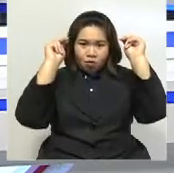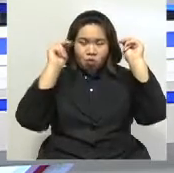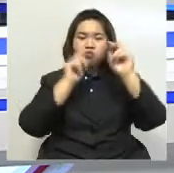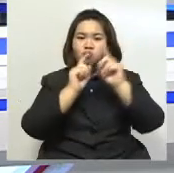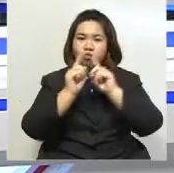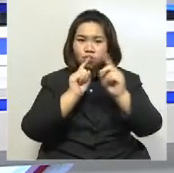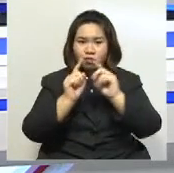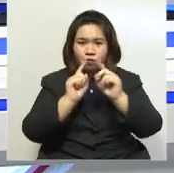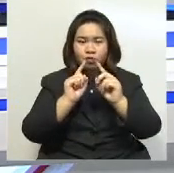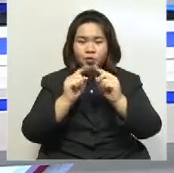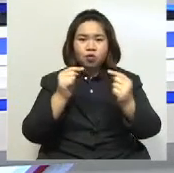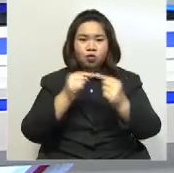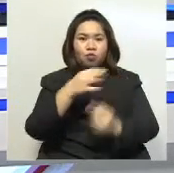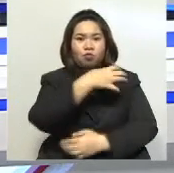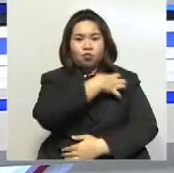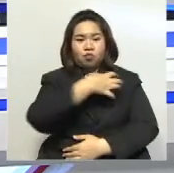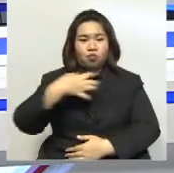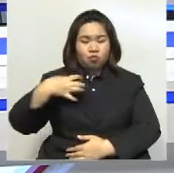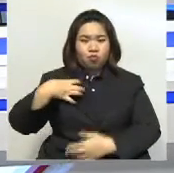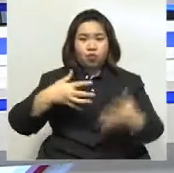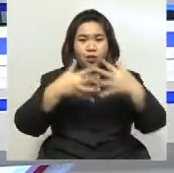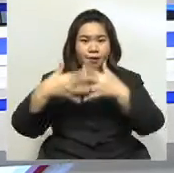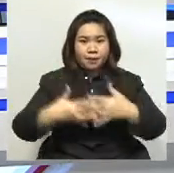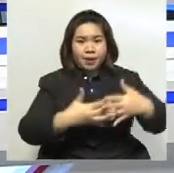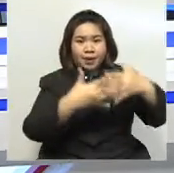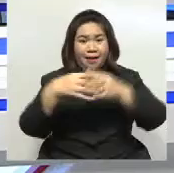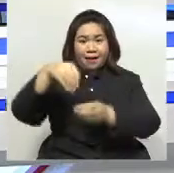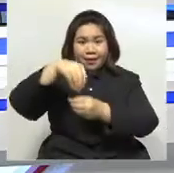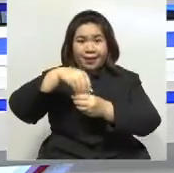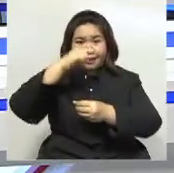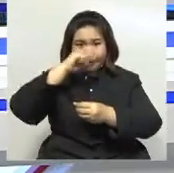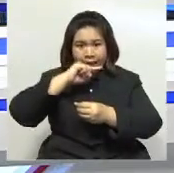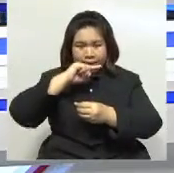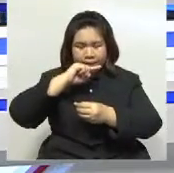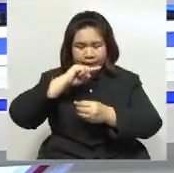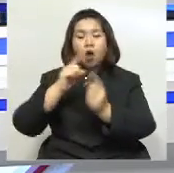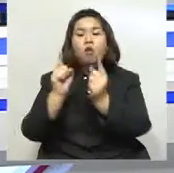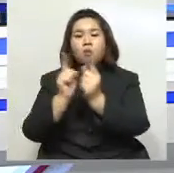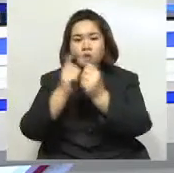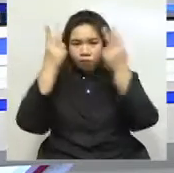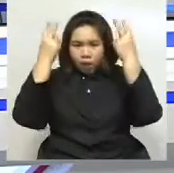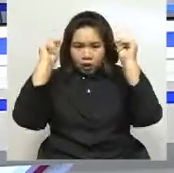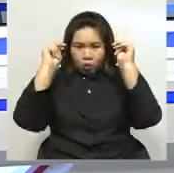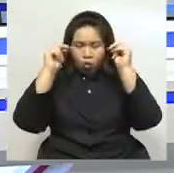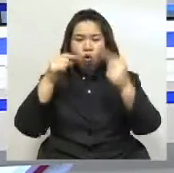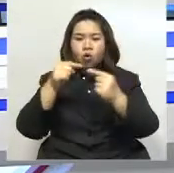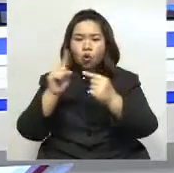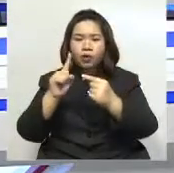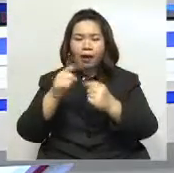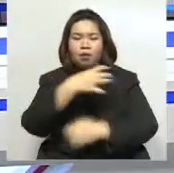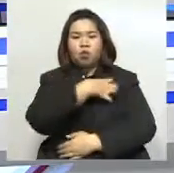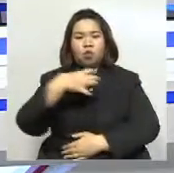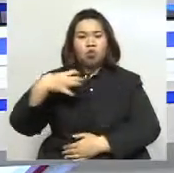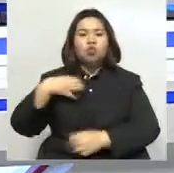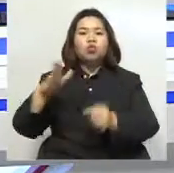เนี่ยได้มีการพูดคุยกับเอกอัครราชทูตสหรัฐอเมริกาประจำประเทศไทยนะคะที่เดินทางมาเข้าพบในโอกาสพ้นจากหน้า